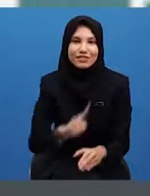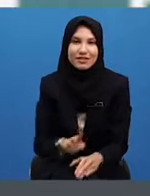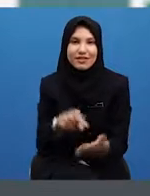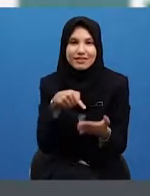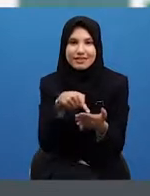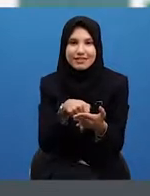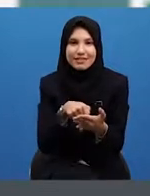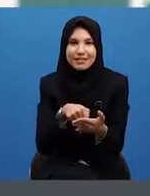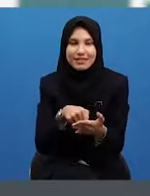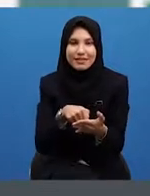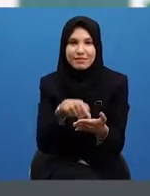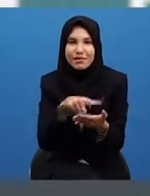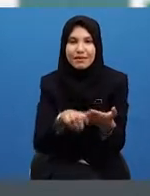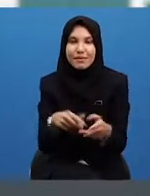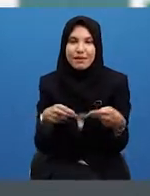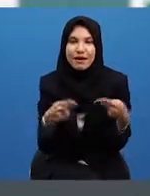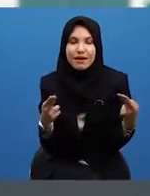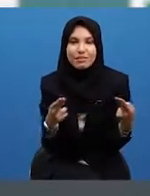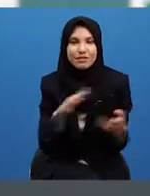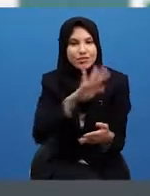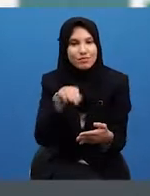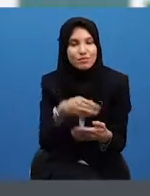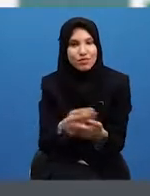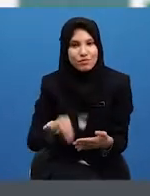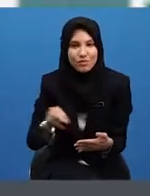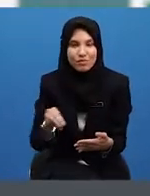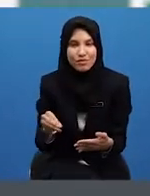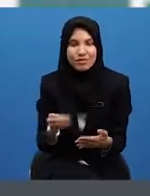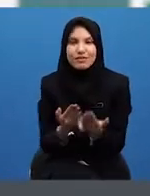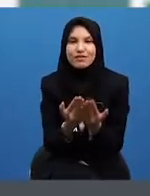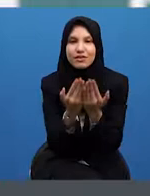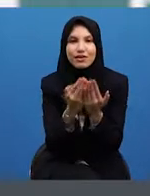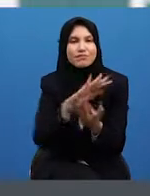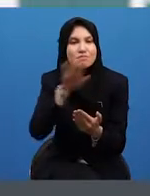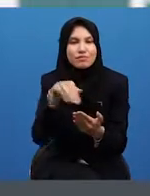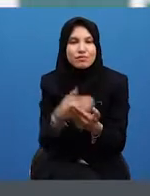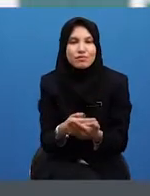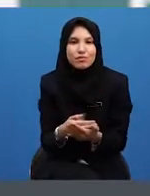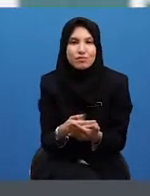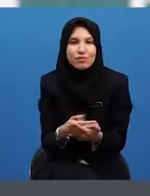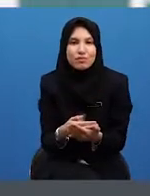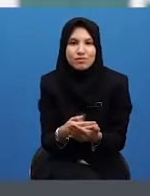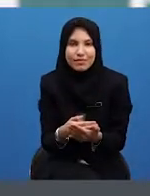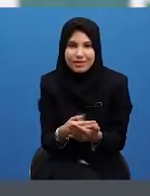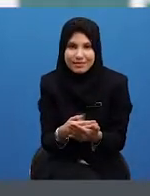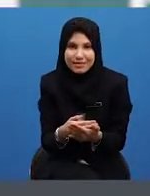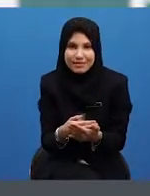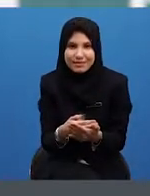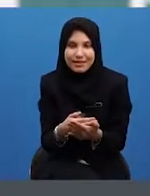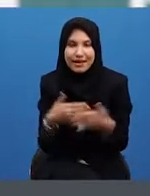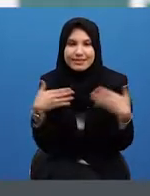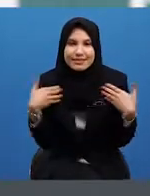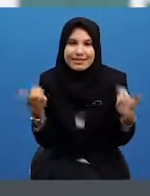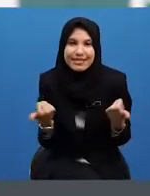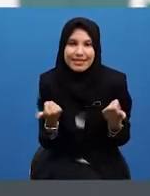apa kabar semua murid-murid cek Gudo account semua murid-murid dalam keadaan